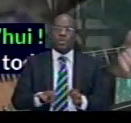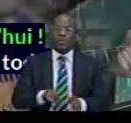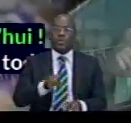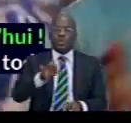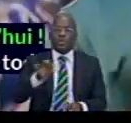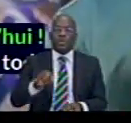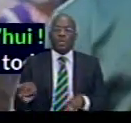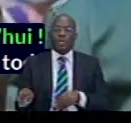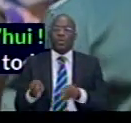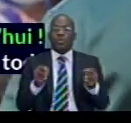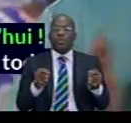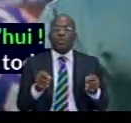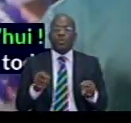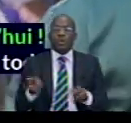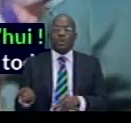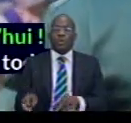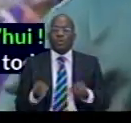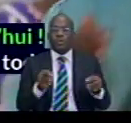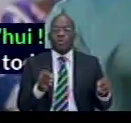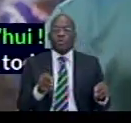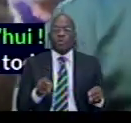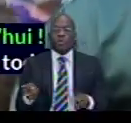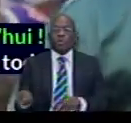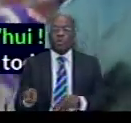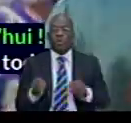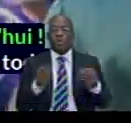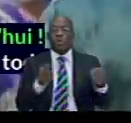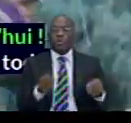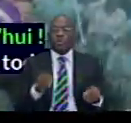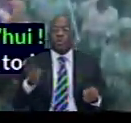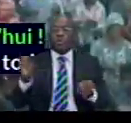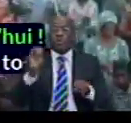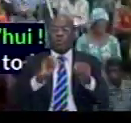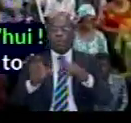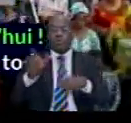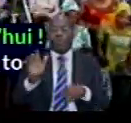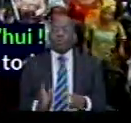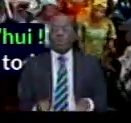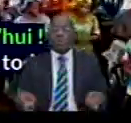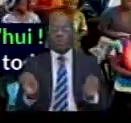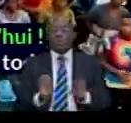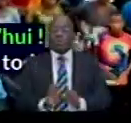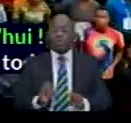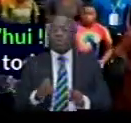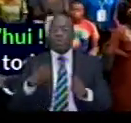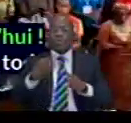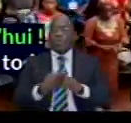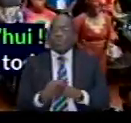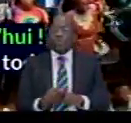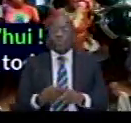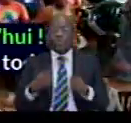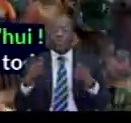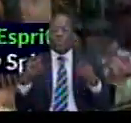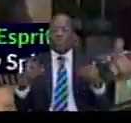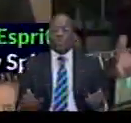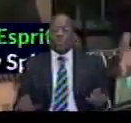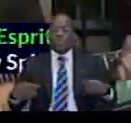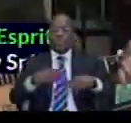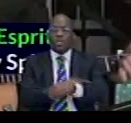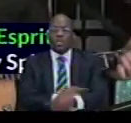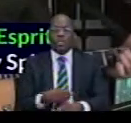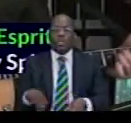Oh, agis, agis, agis, oh Dieu dès aujourd'hui.